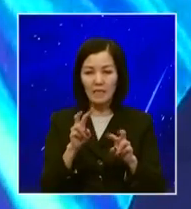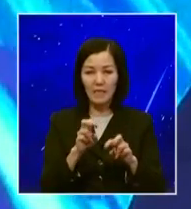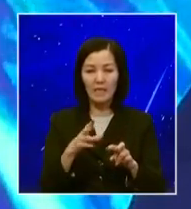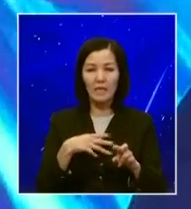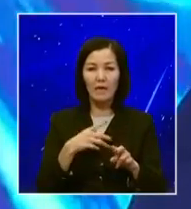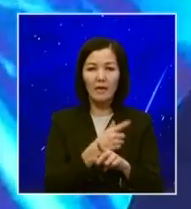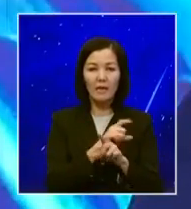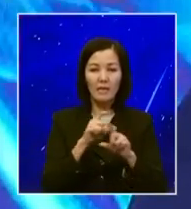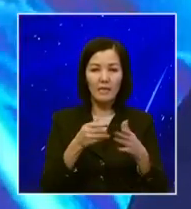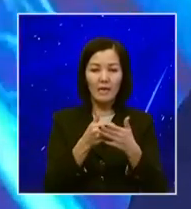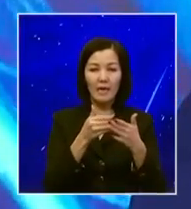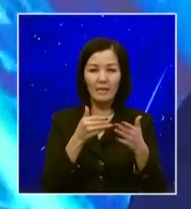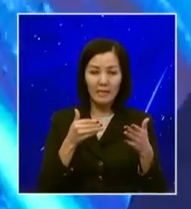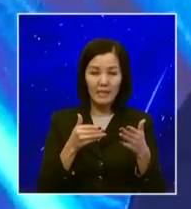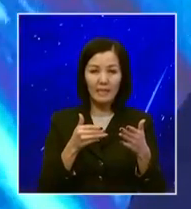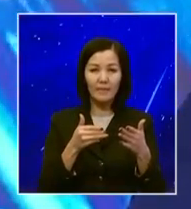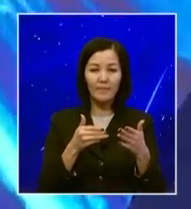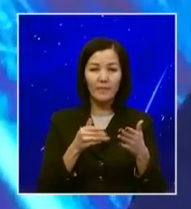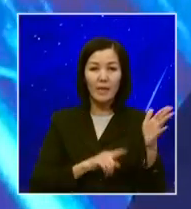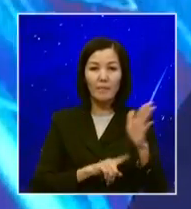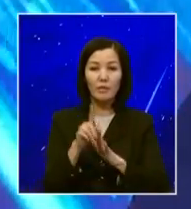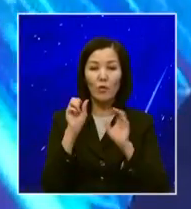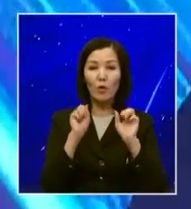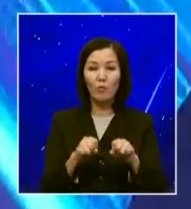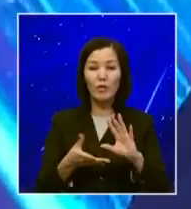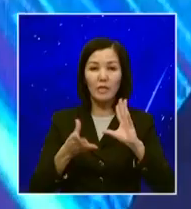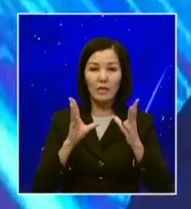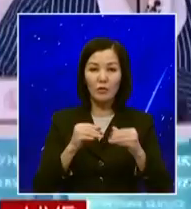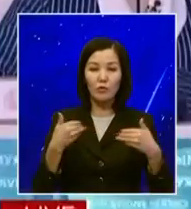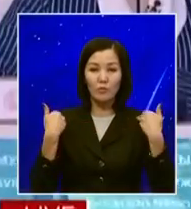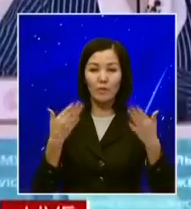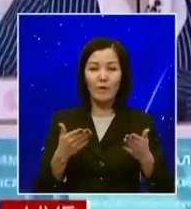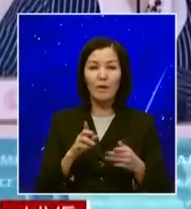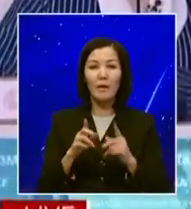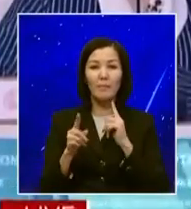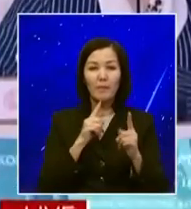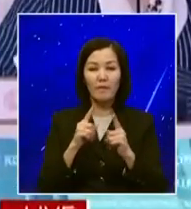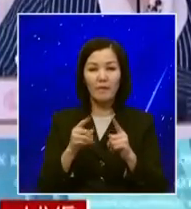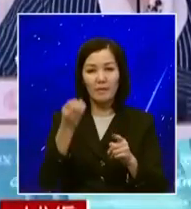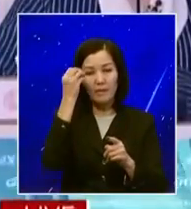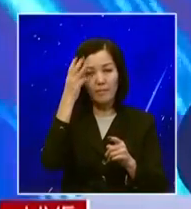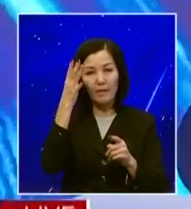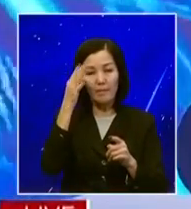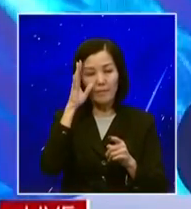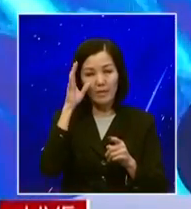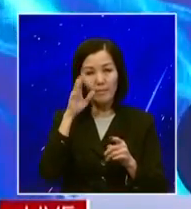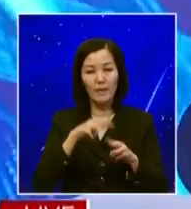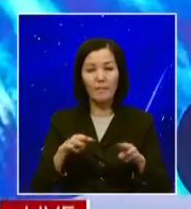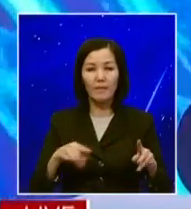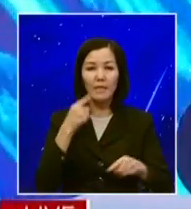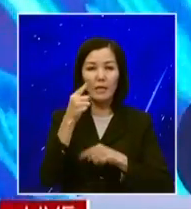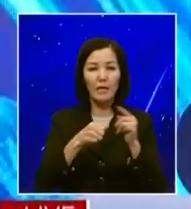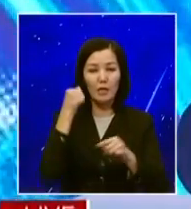осы клиникаға дейін бастауға болады деген тұжырымдамаға келді. Брифингте білім министрі президент тапсырмасымен келес